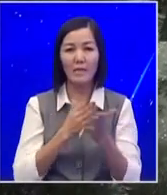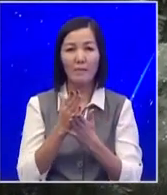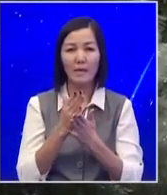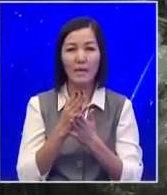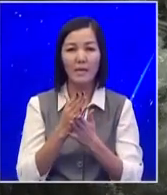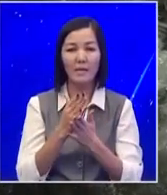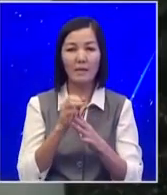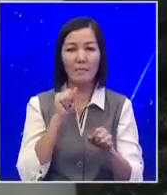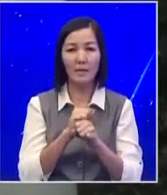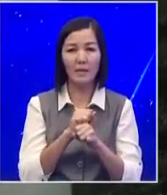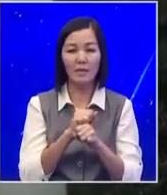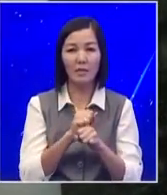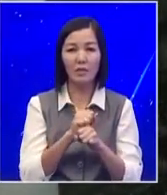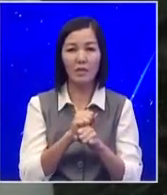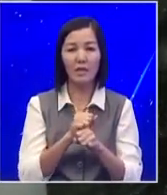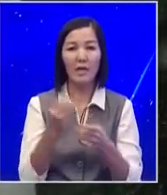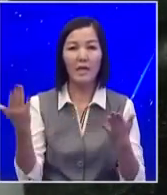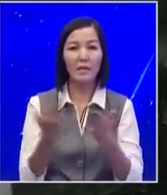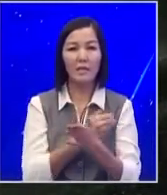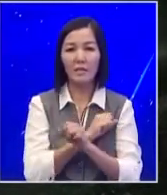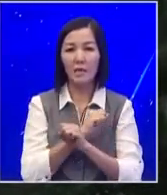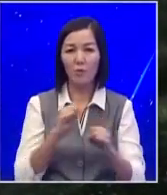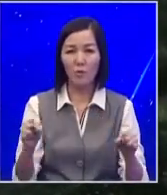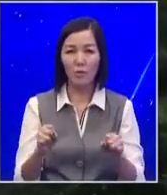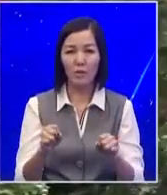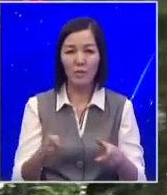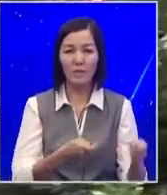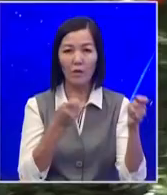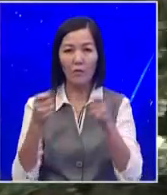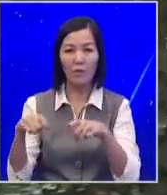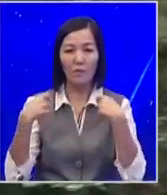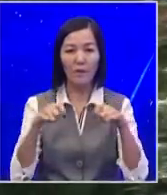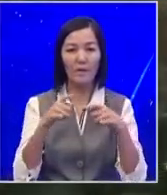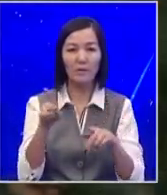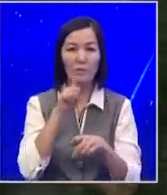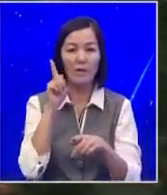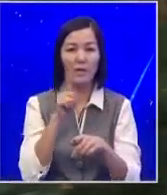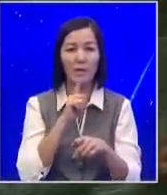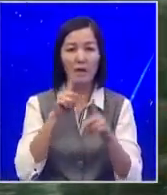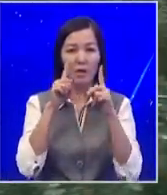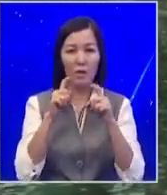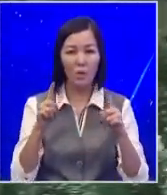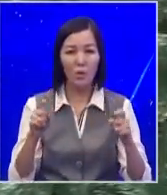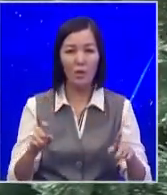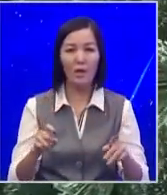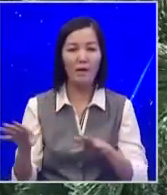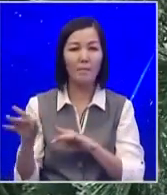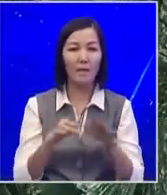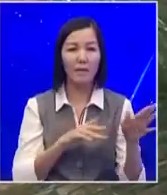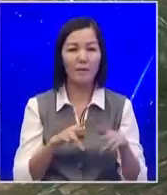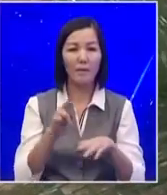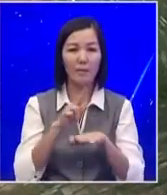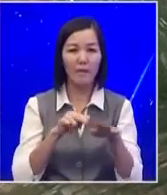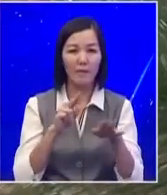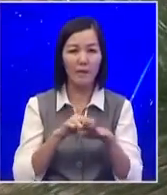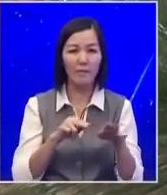на пресечение незаконной порубки, заготовки, провоза и продажи молодых хвойных деревьев. В рамках мероприятия